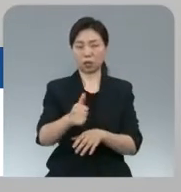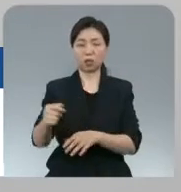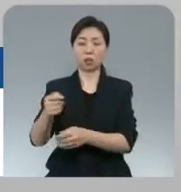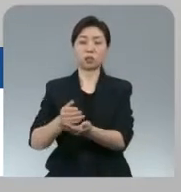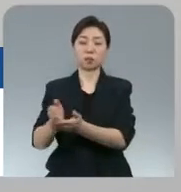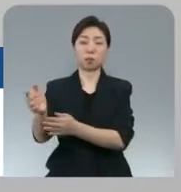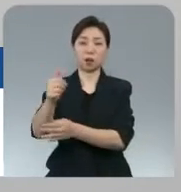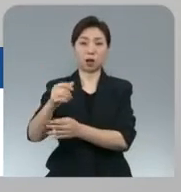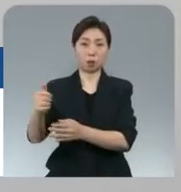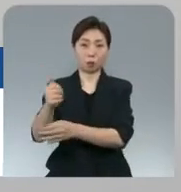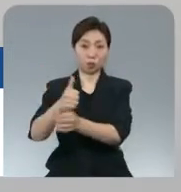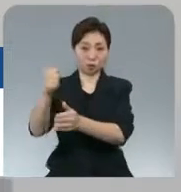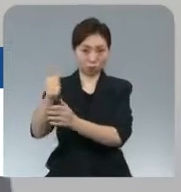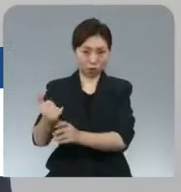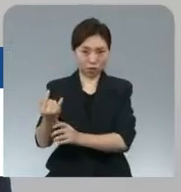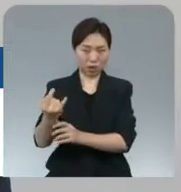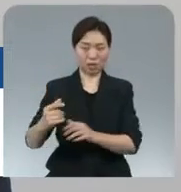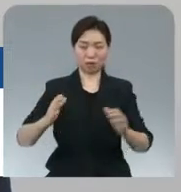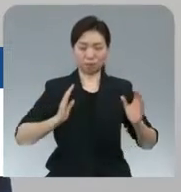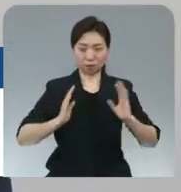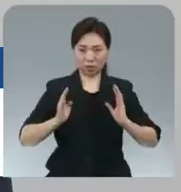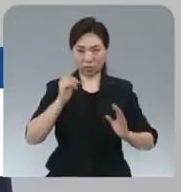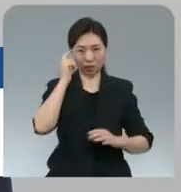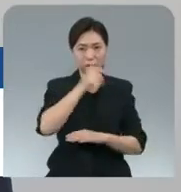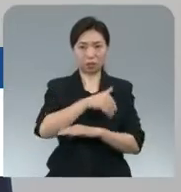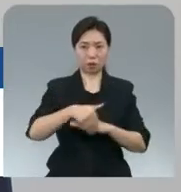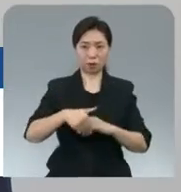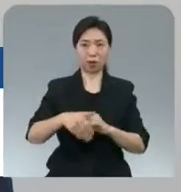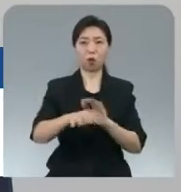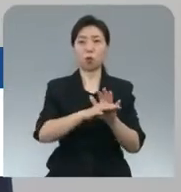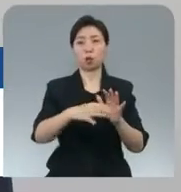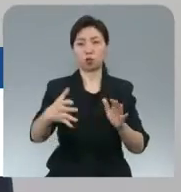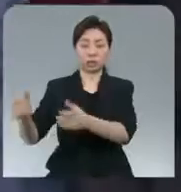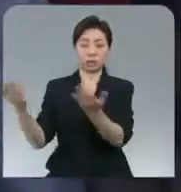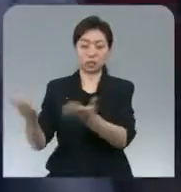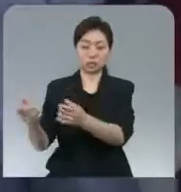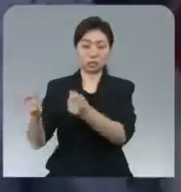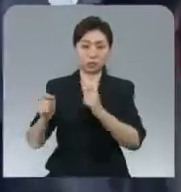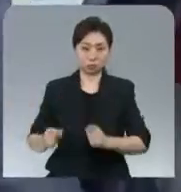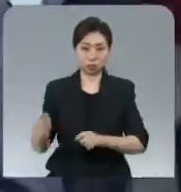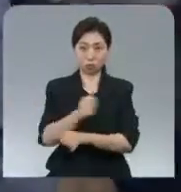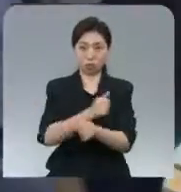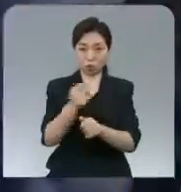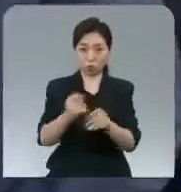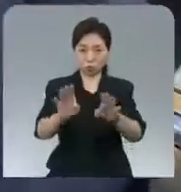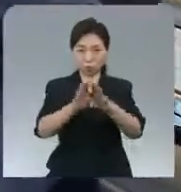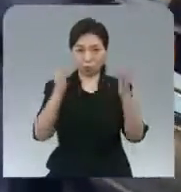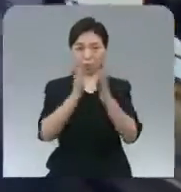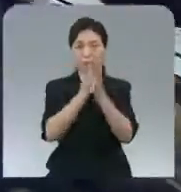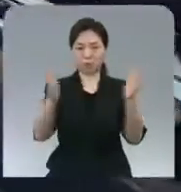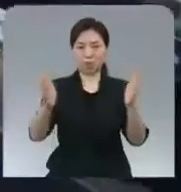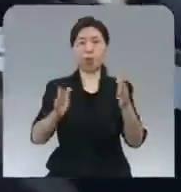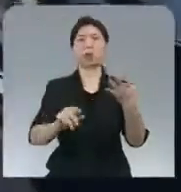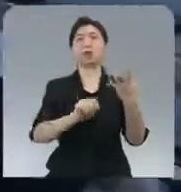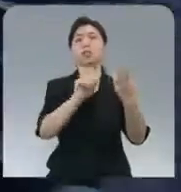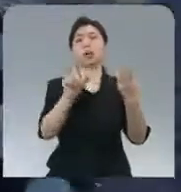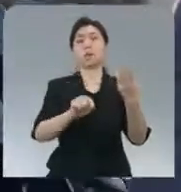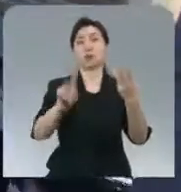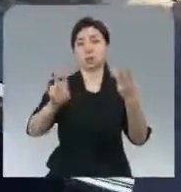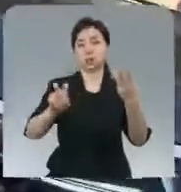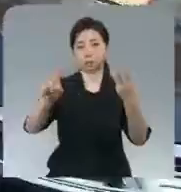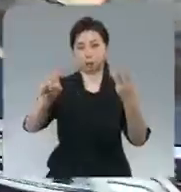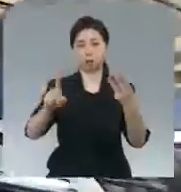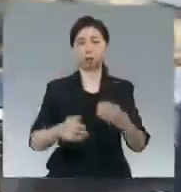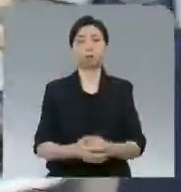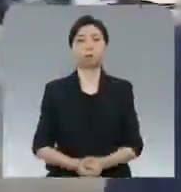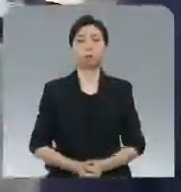einem komitee und zwei sonder ausschüssen bestehen der vorsitzende an wird auch ein sonderkomitee zur reaktion auf die korona pandemie